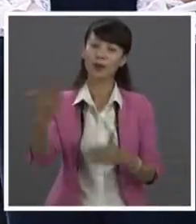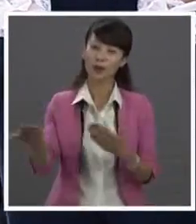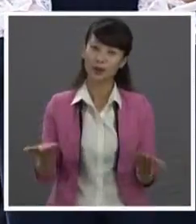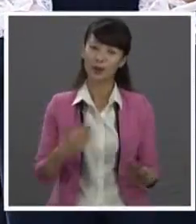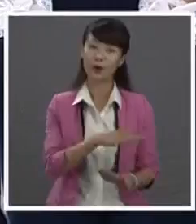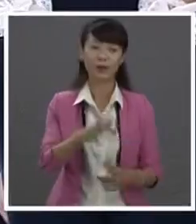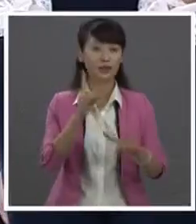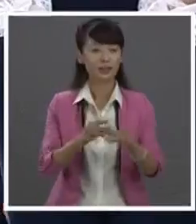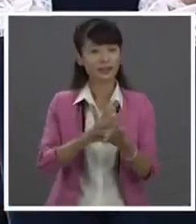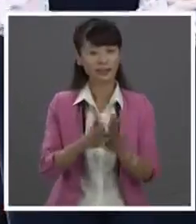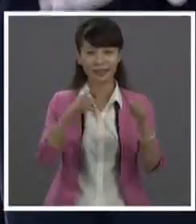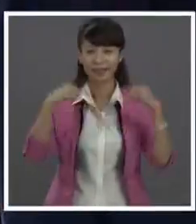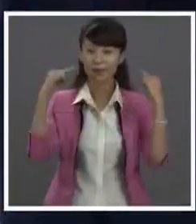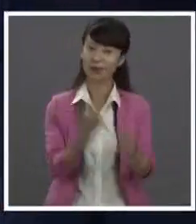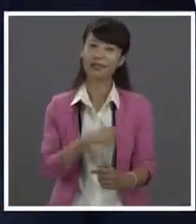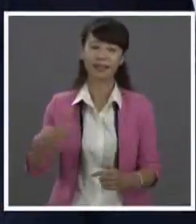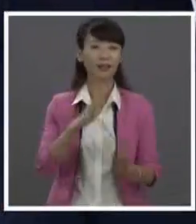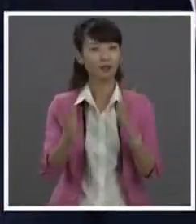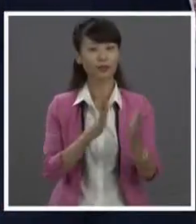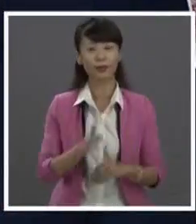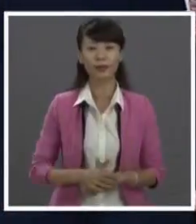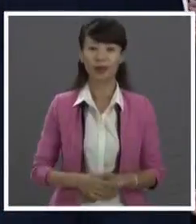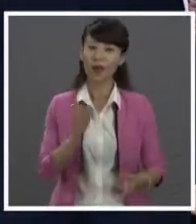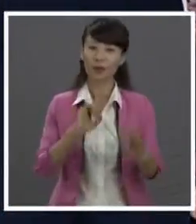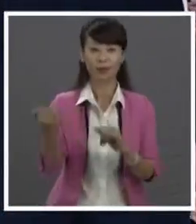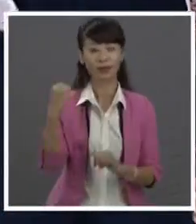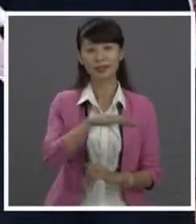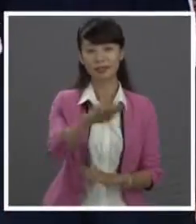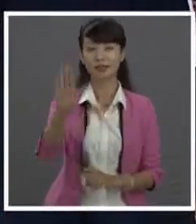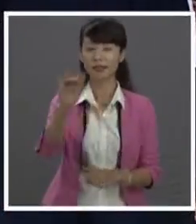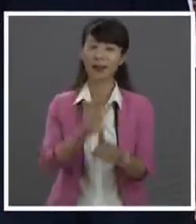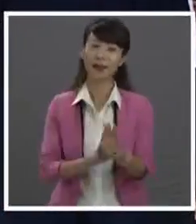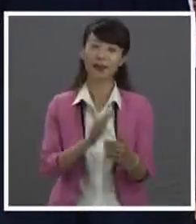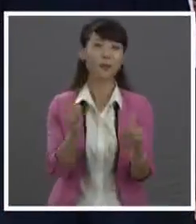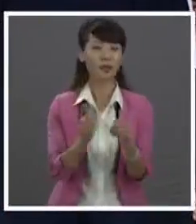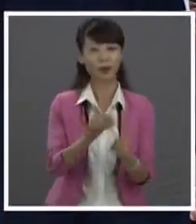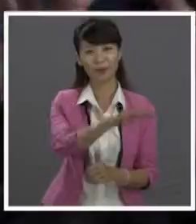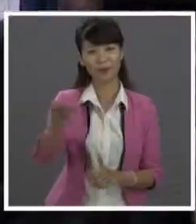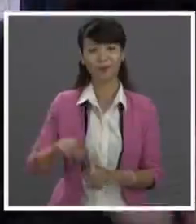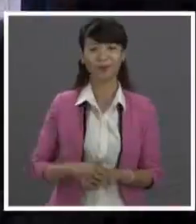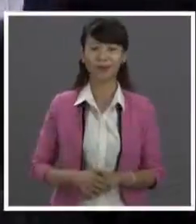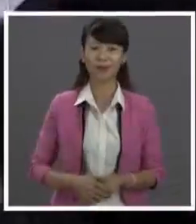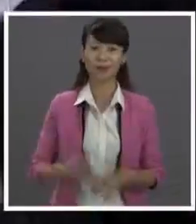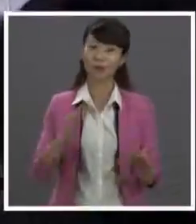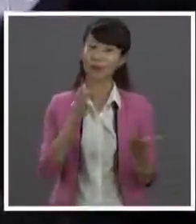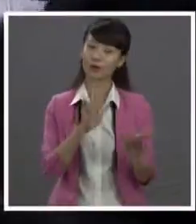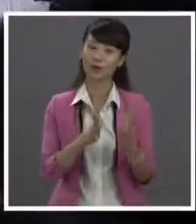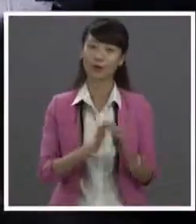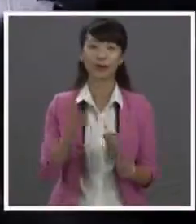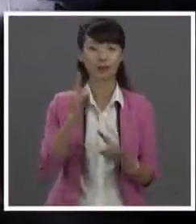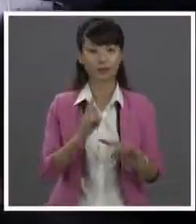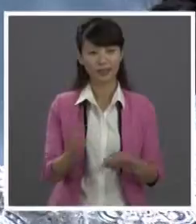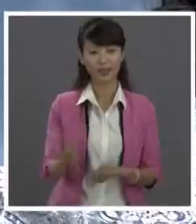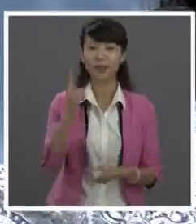单的手语来鼓励这些可爱的小朋友，好不好？我们用手语表示你最棒怎么说？ 你最